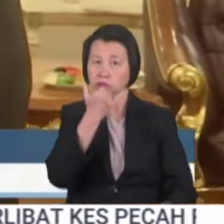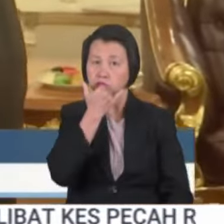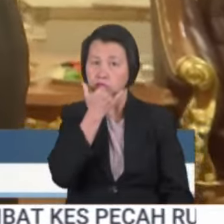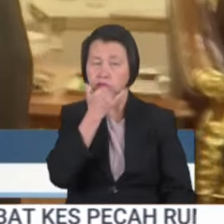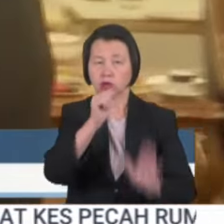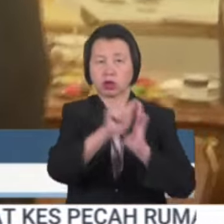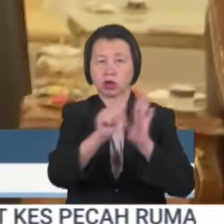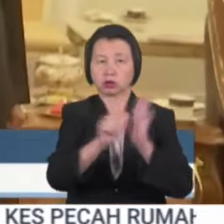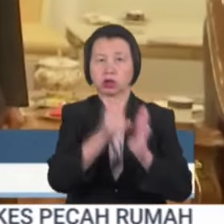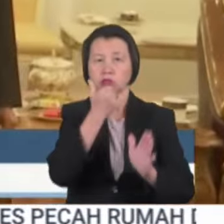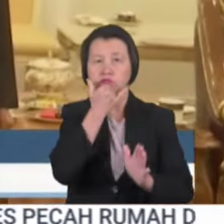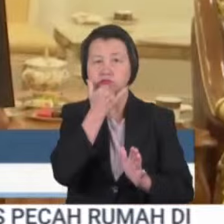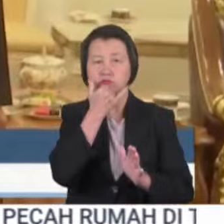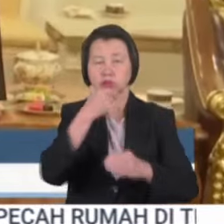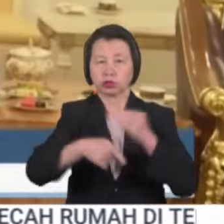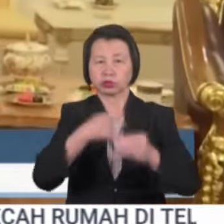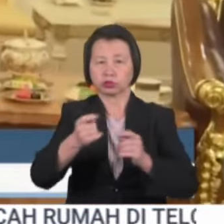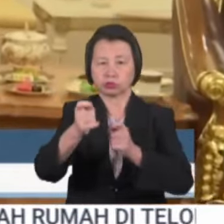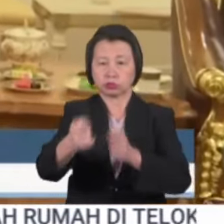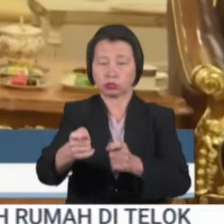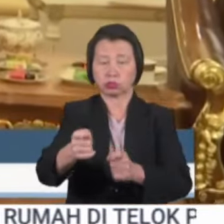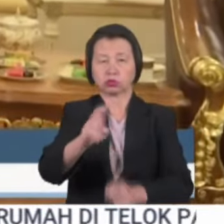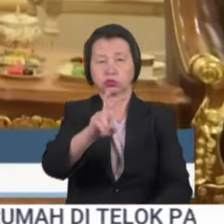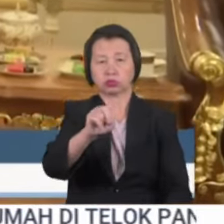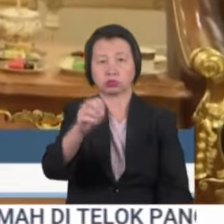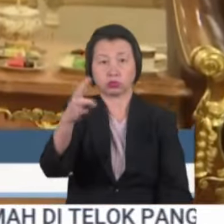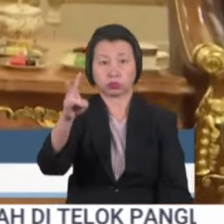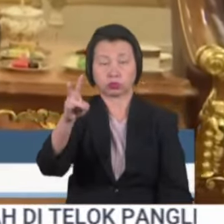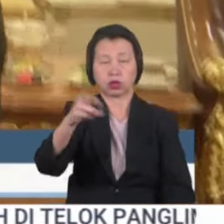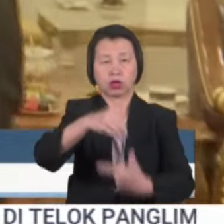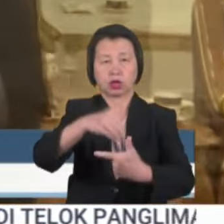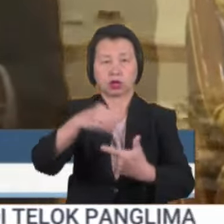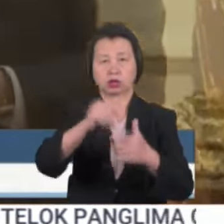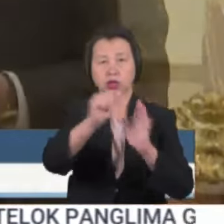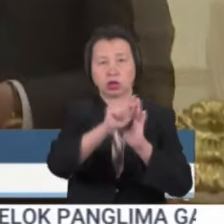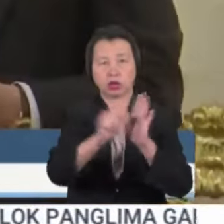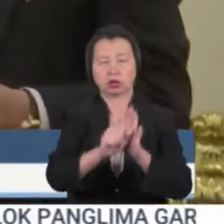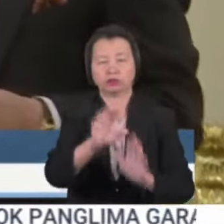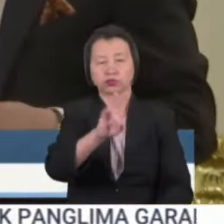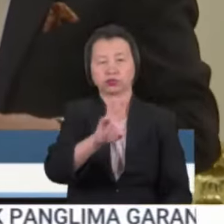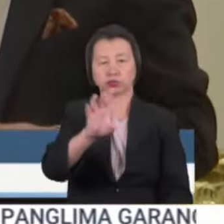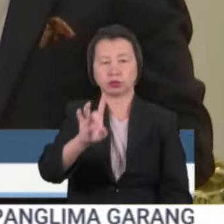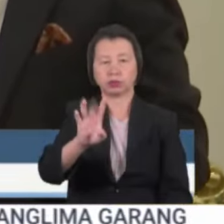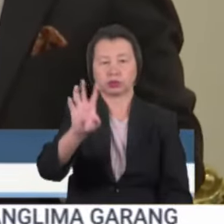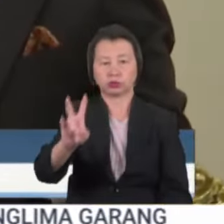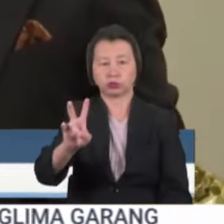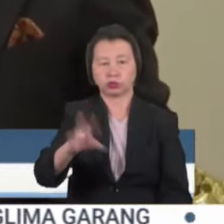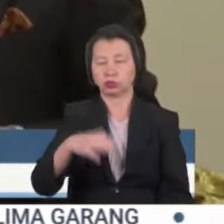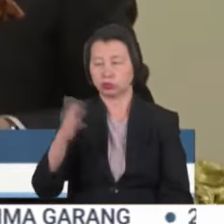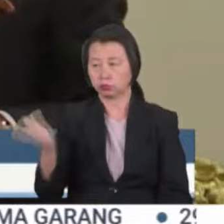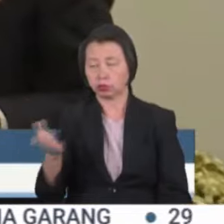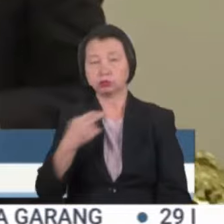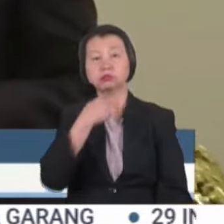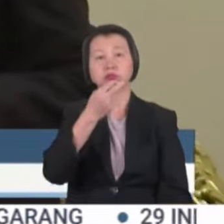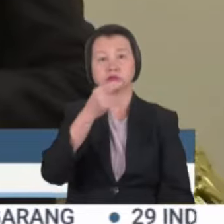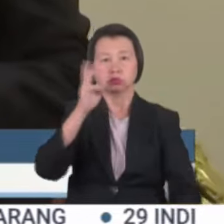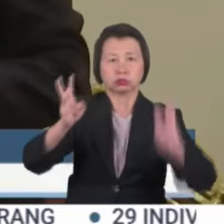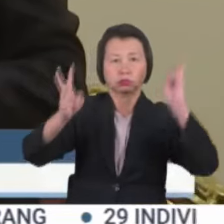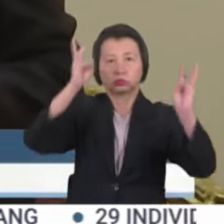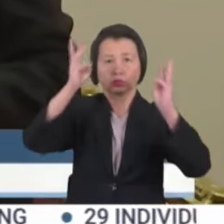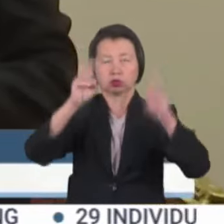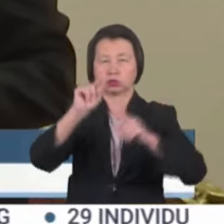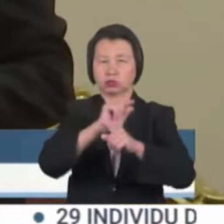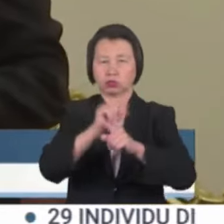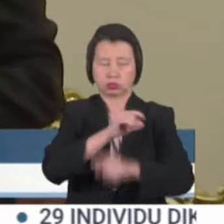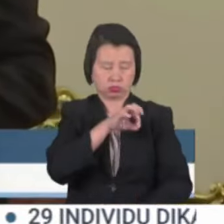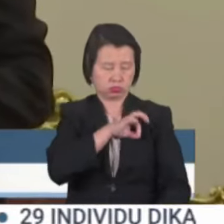Akta Kesalahan yang berhubungan dengan Anugerah 2017 atau Akta 787. Beliau turut menyuarakan kebimbangan